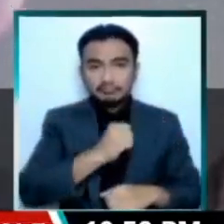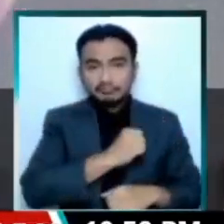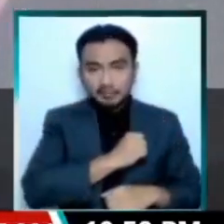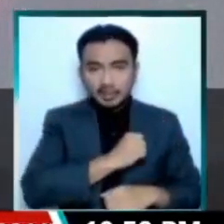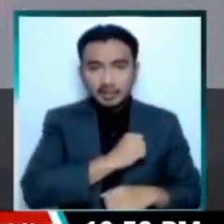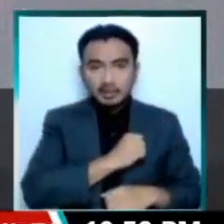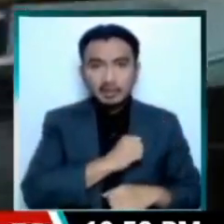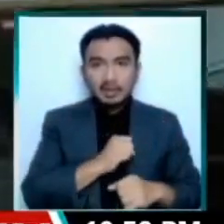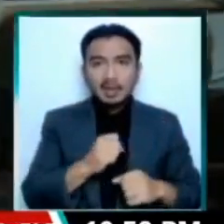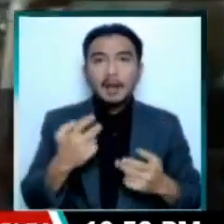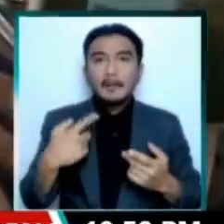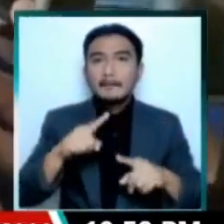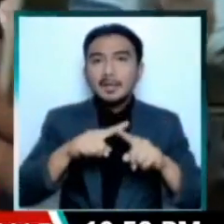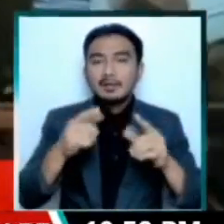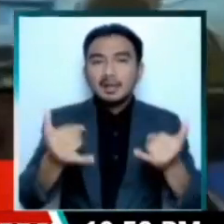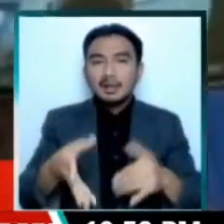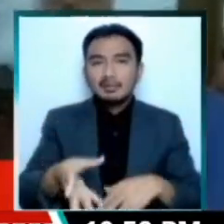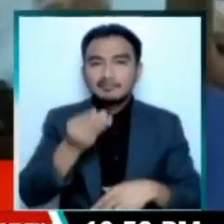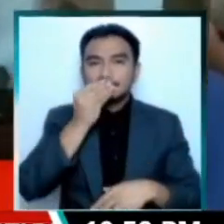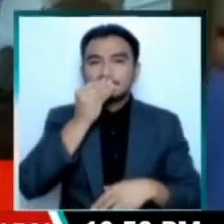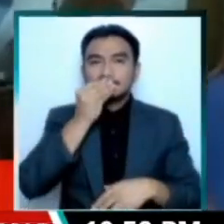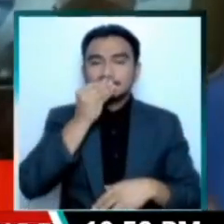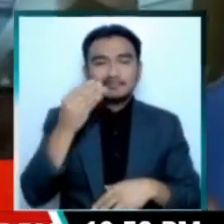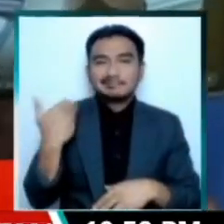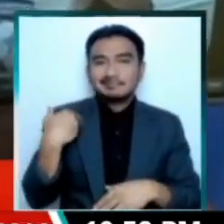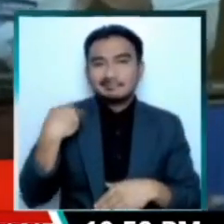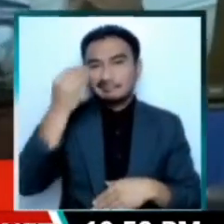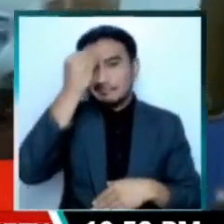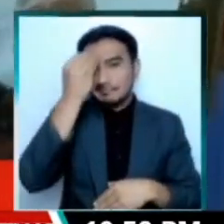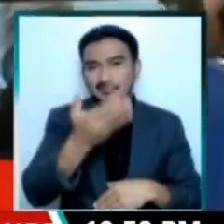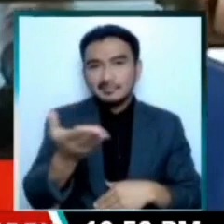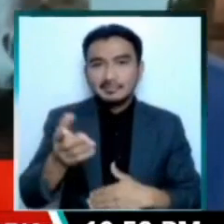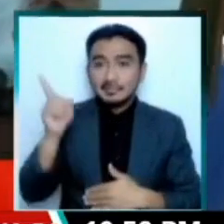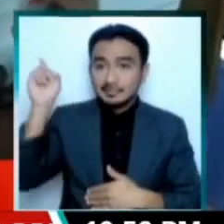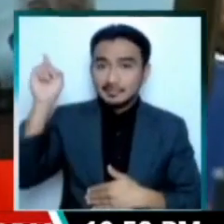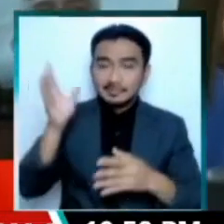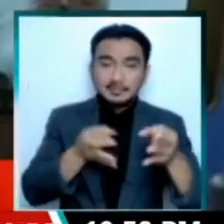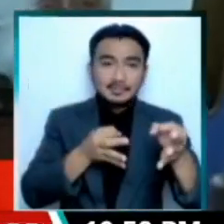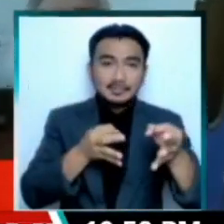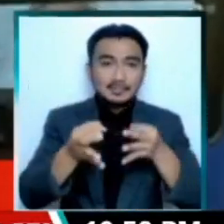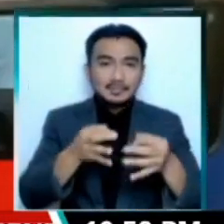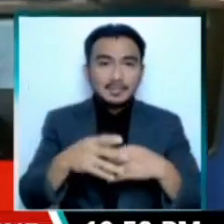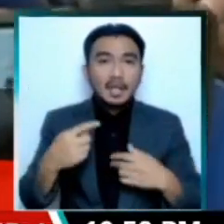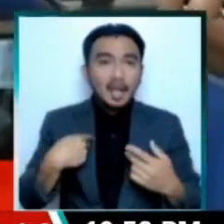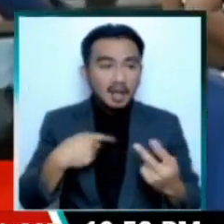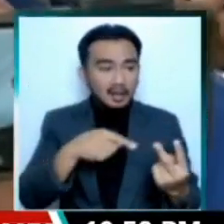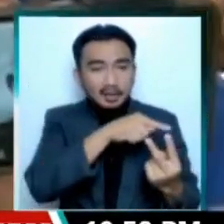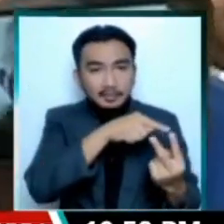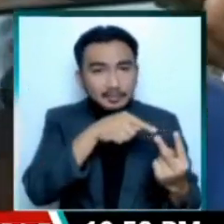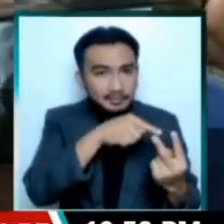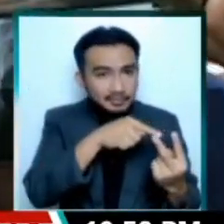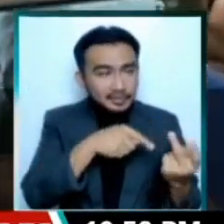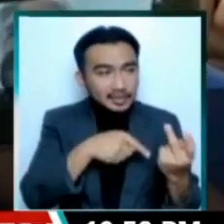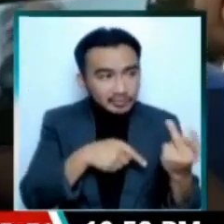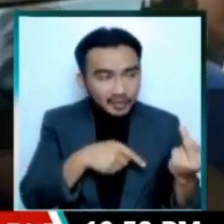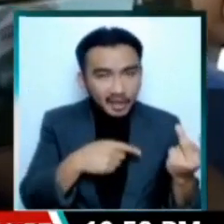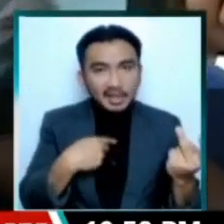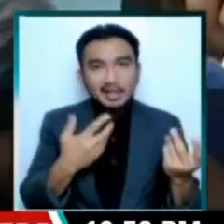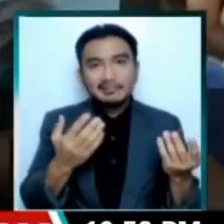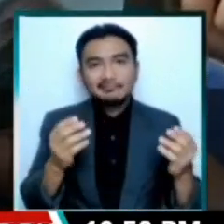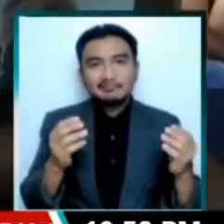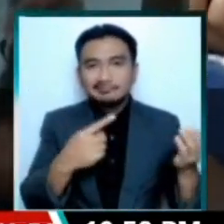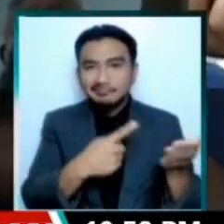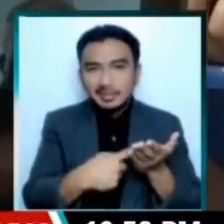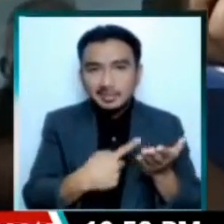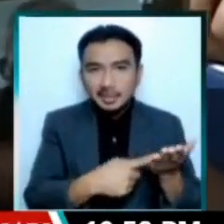pangalanan ang mga ito. The agreement last night between Senator Lacson and I is we will confine it to 10 at the moment. Ano, we